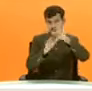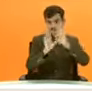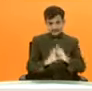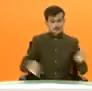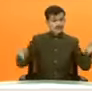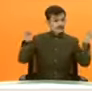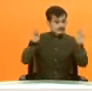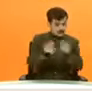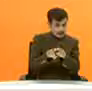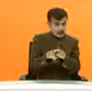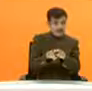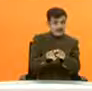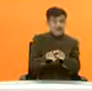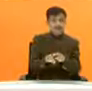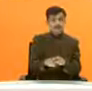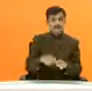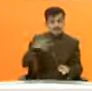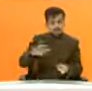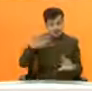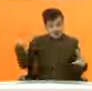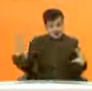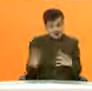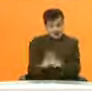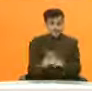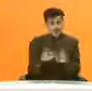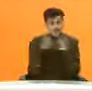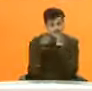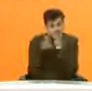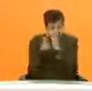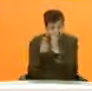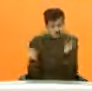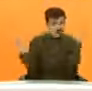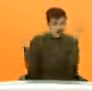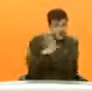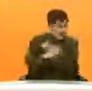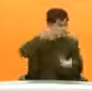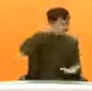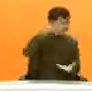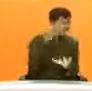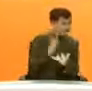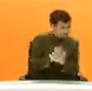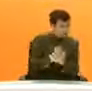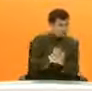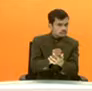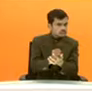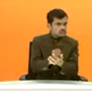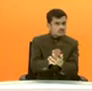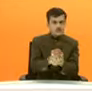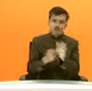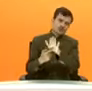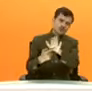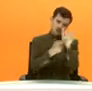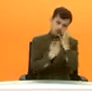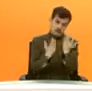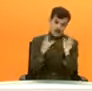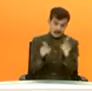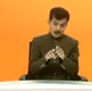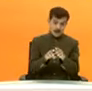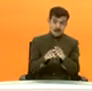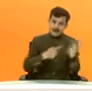यही एकता आतंकवाद के खिलाफ हमारी निर्णायक लड़ाई का आधार है।